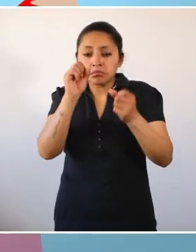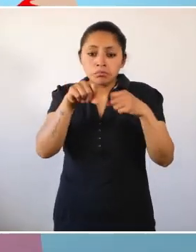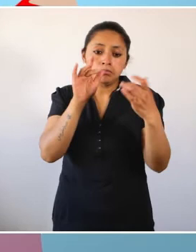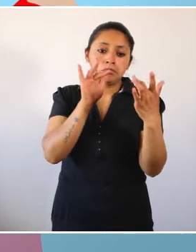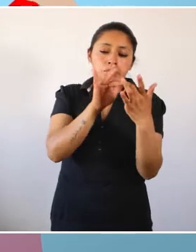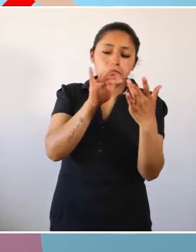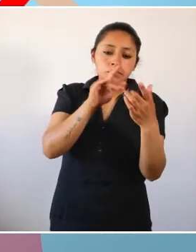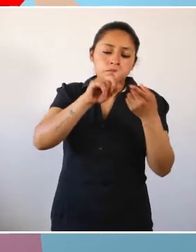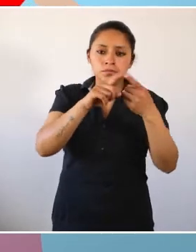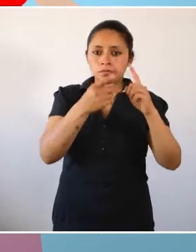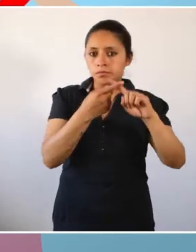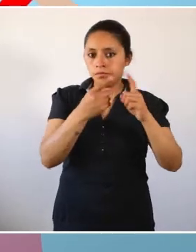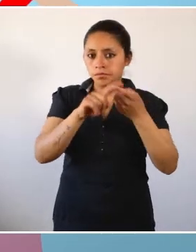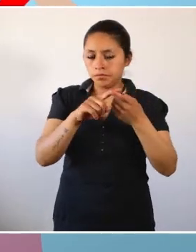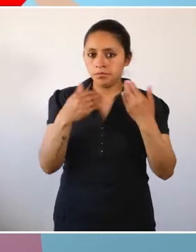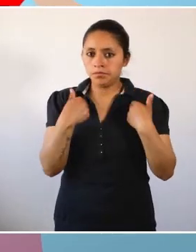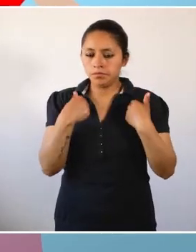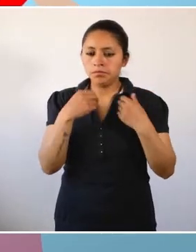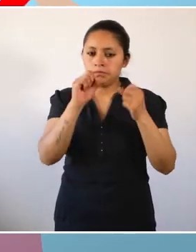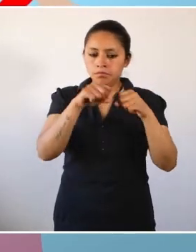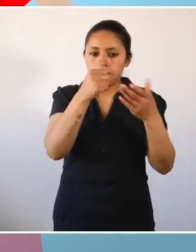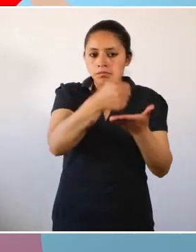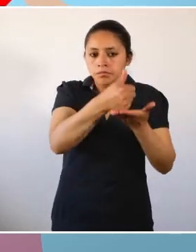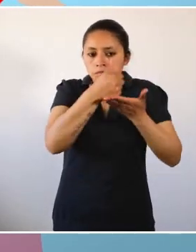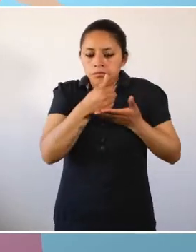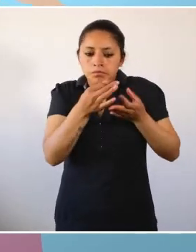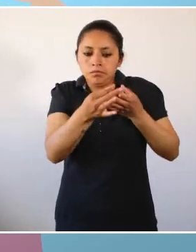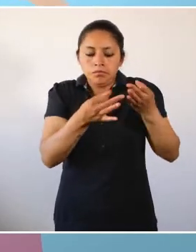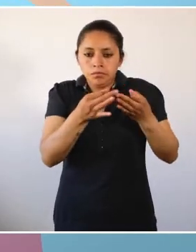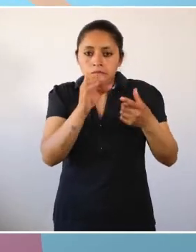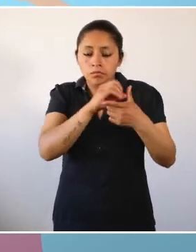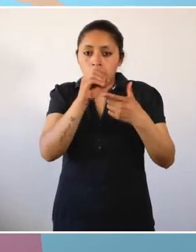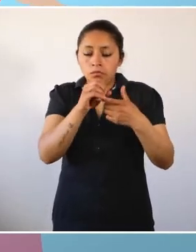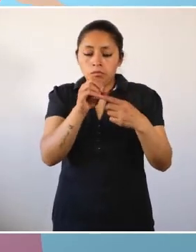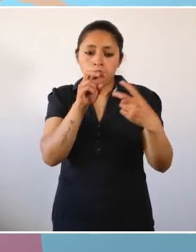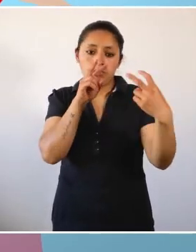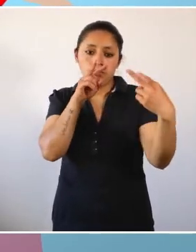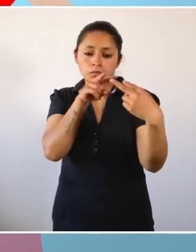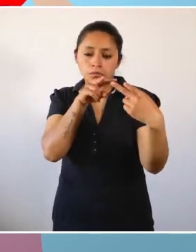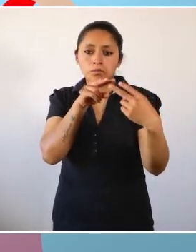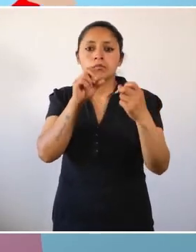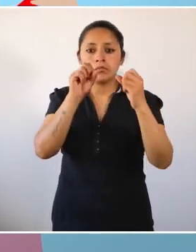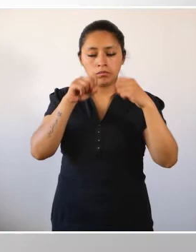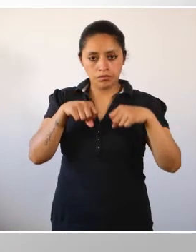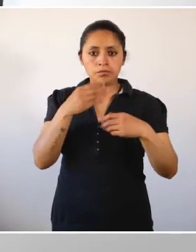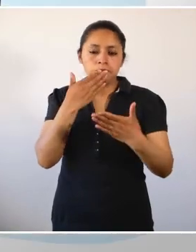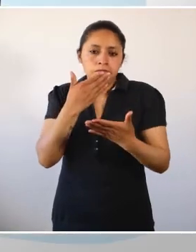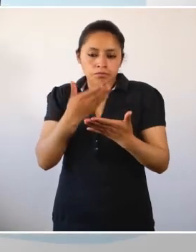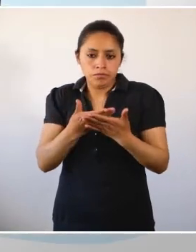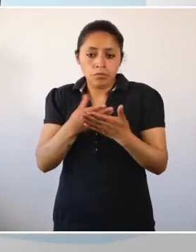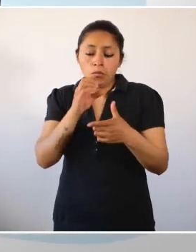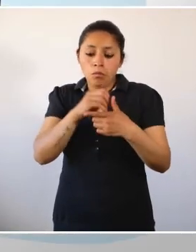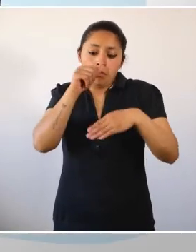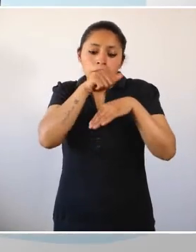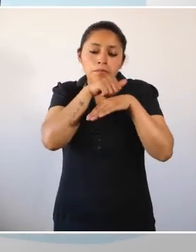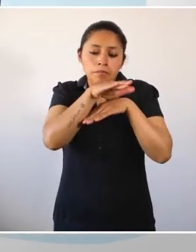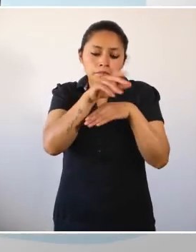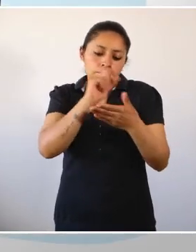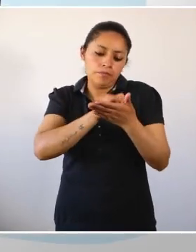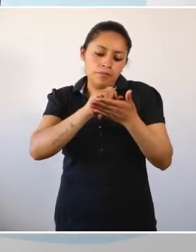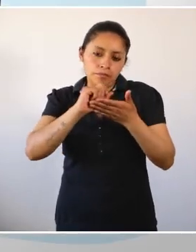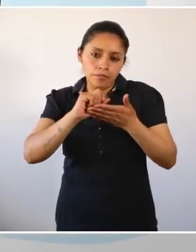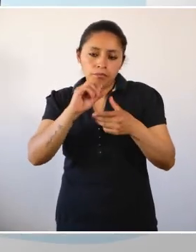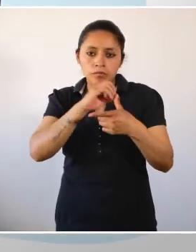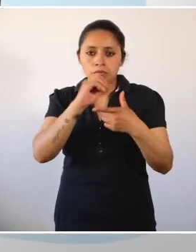kaparu ukamana yanaptesinya taki utkawisan hachiltaraxna mus parkañ pankanaka hiskitaña sarakiwa kunsa muita